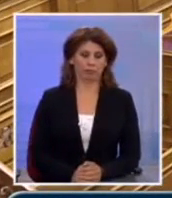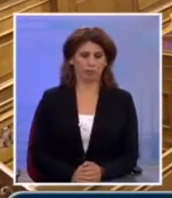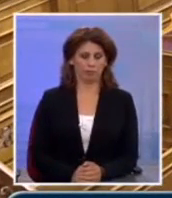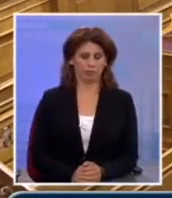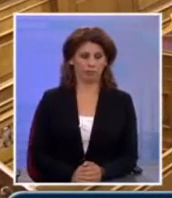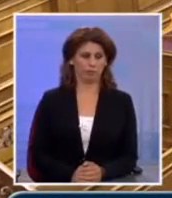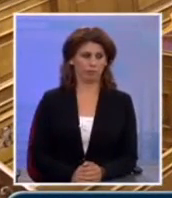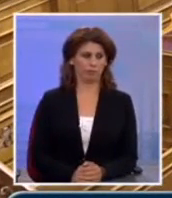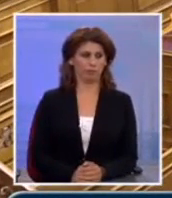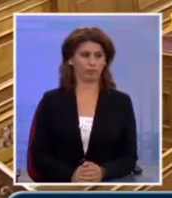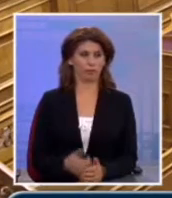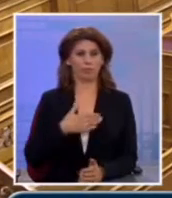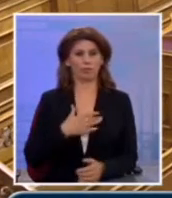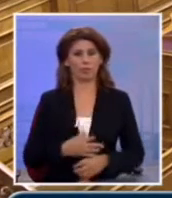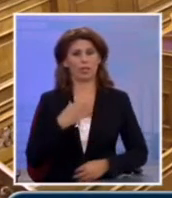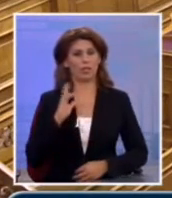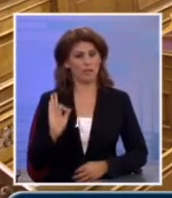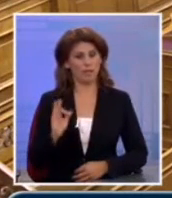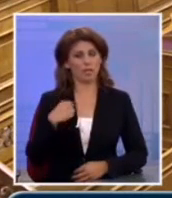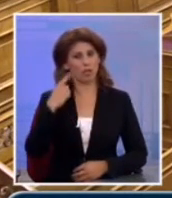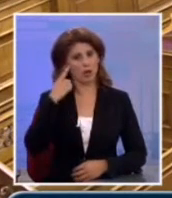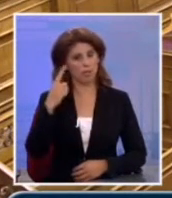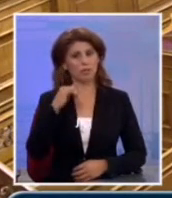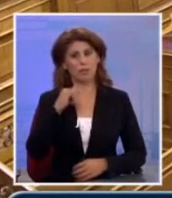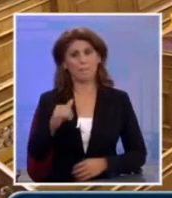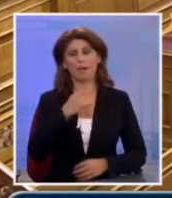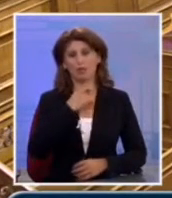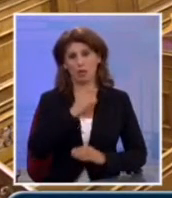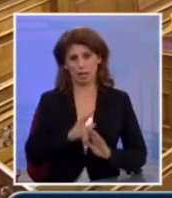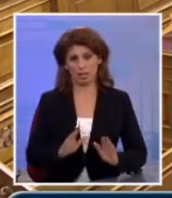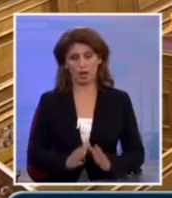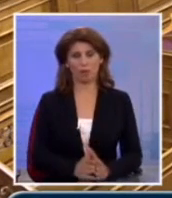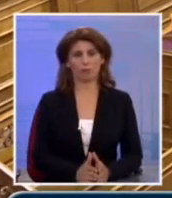Ευχαριστούμε τον κύριο Φίλη και νομίζω ότι είναι πάντοτε αναγκαίο